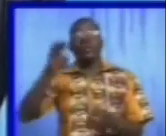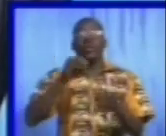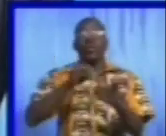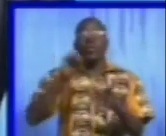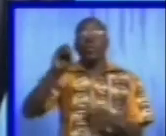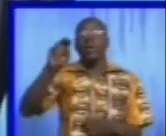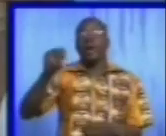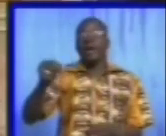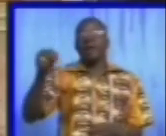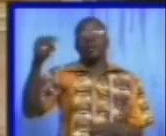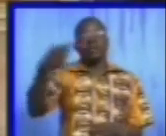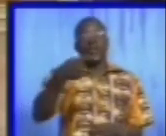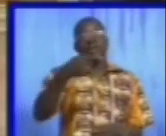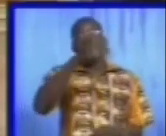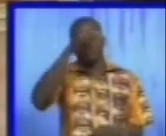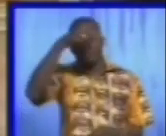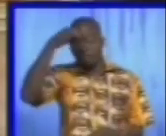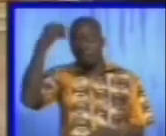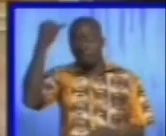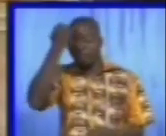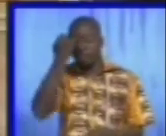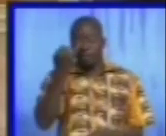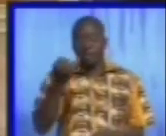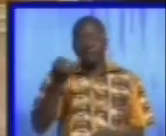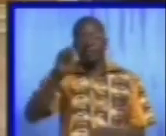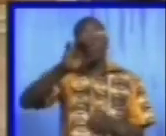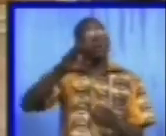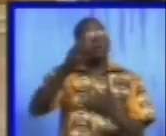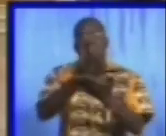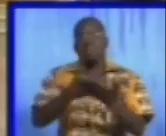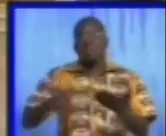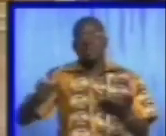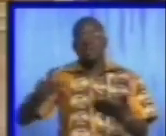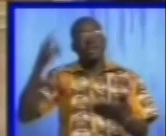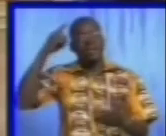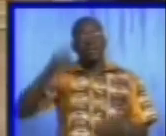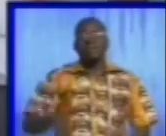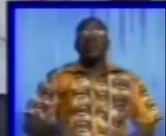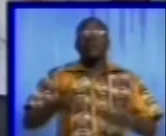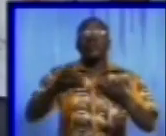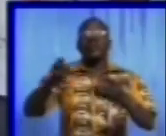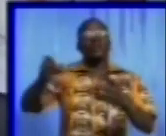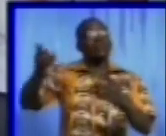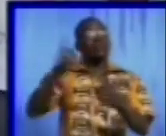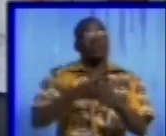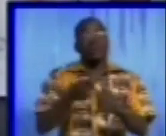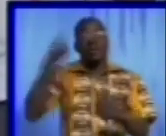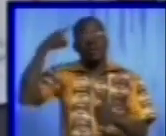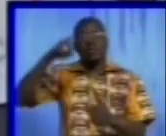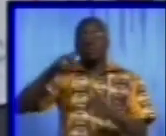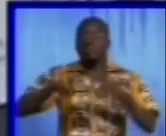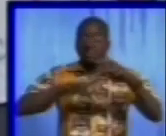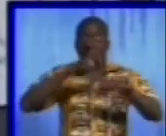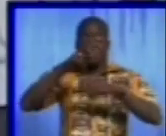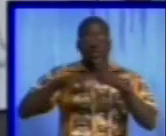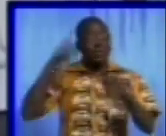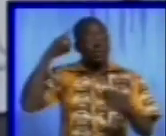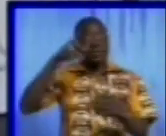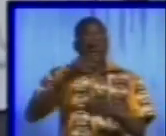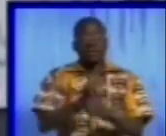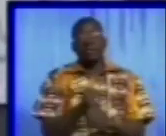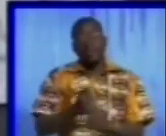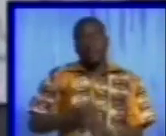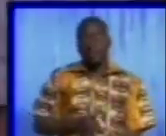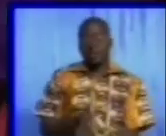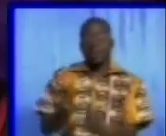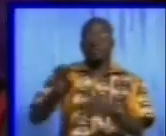Dabiré. La particularité de ce centre médical est qu'il est destiné principalement au dépistage du diabète, au suivi et aux soins des